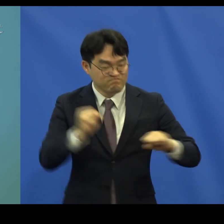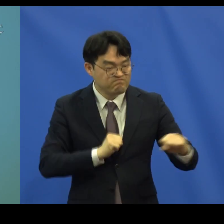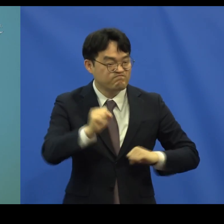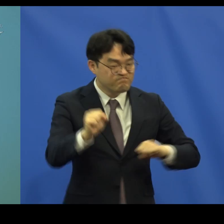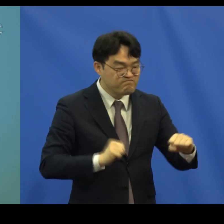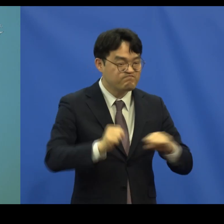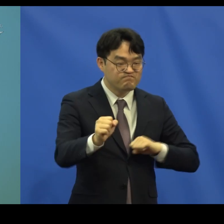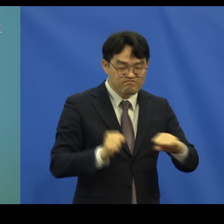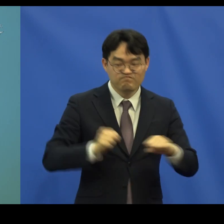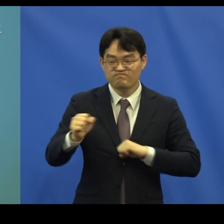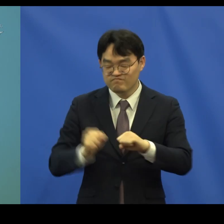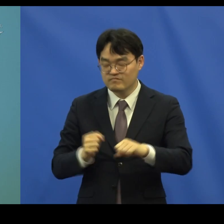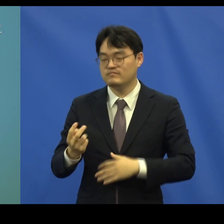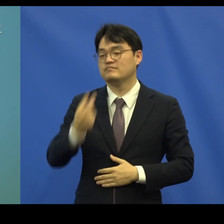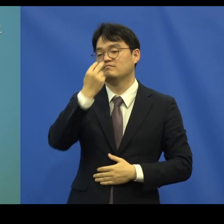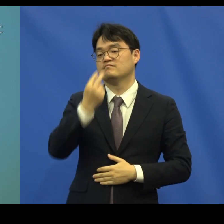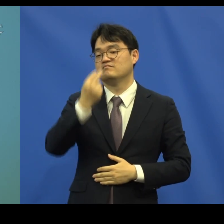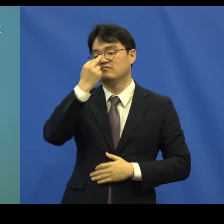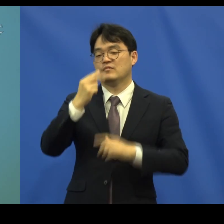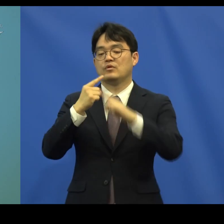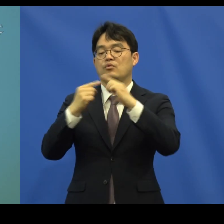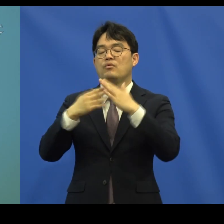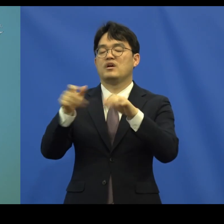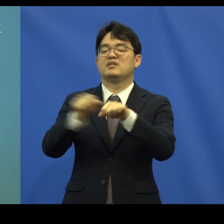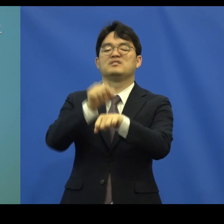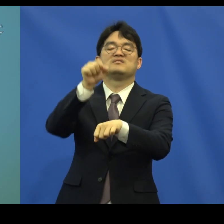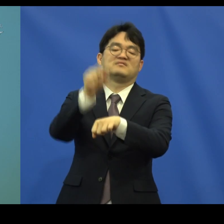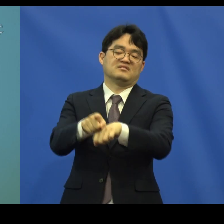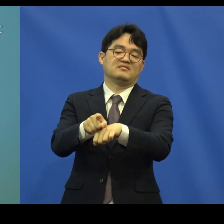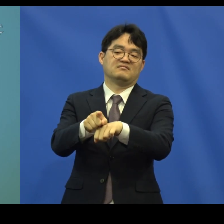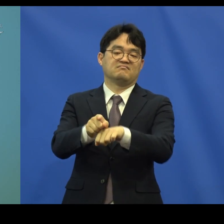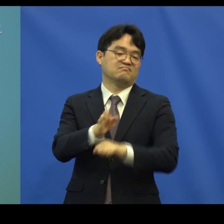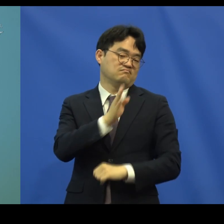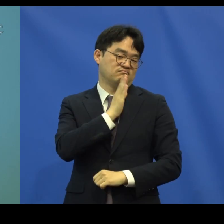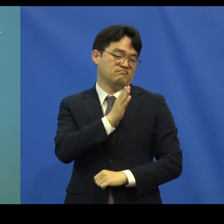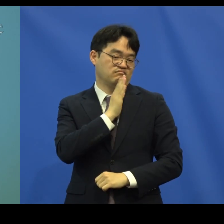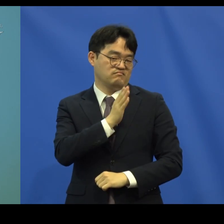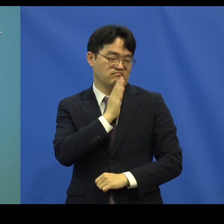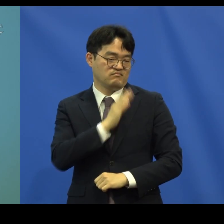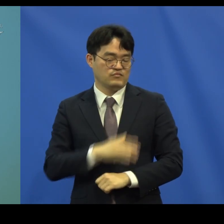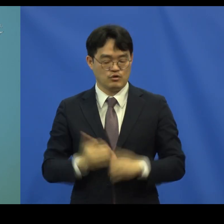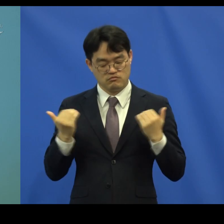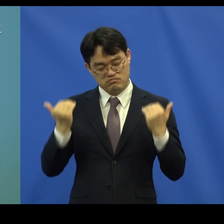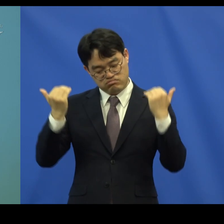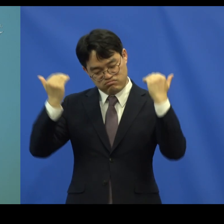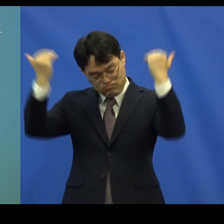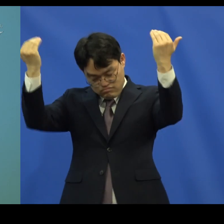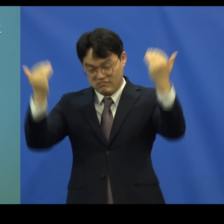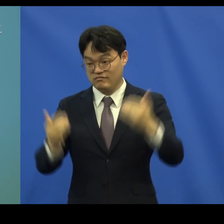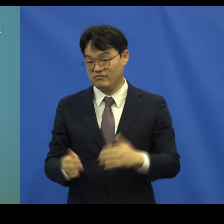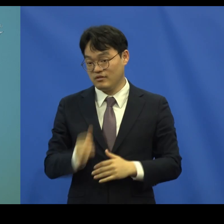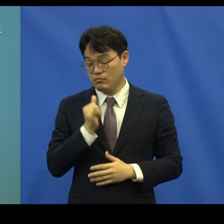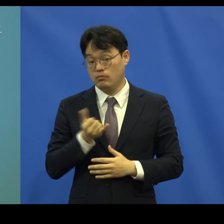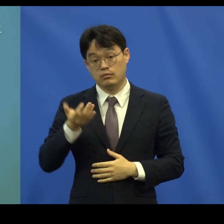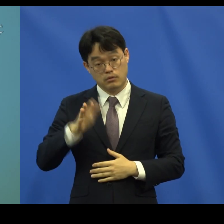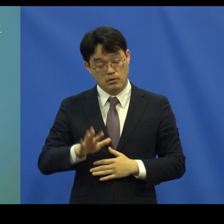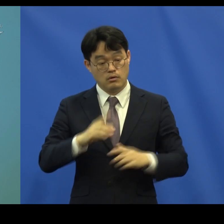사마리아와 땅끝까지 끊임없이 생명력의 확장이 일어나는 거예요. 자, 그런데 교회가 죽었다는 거죠.